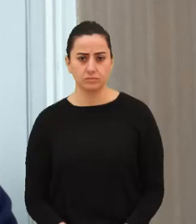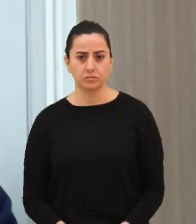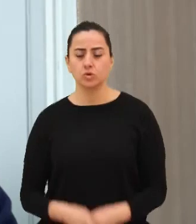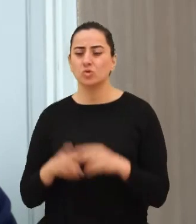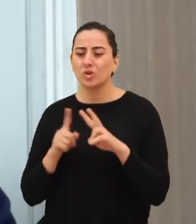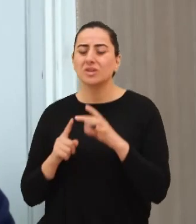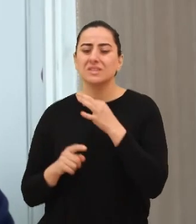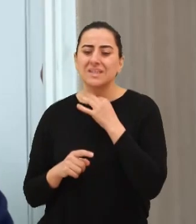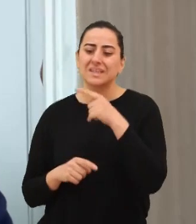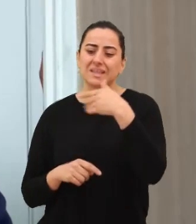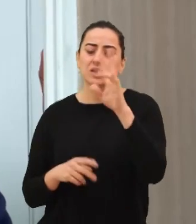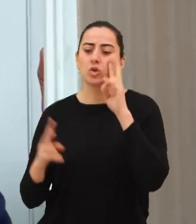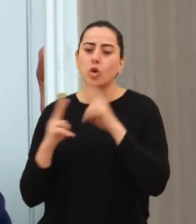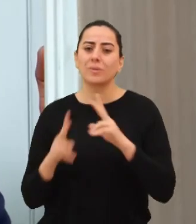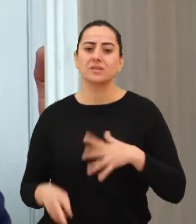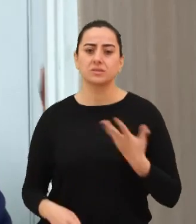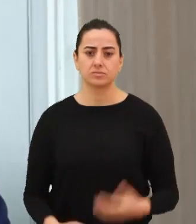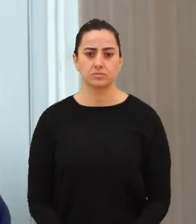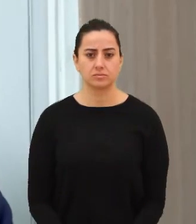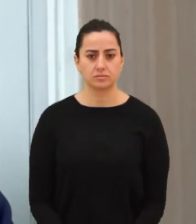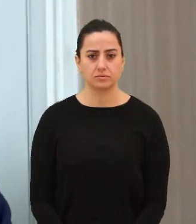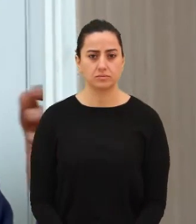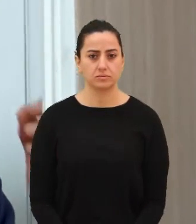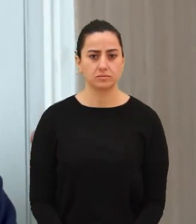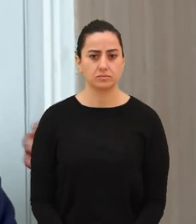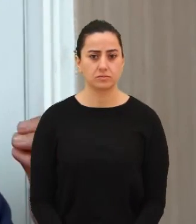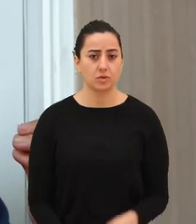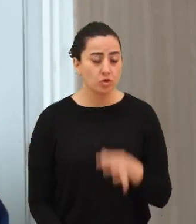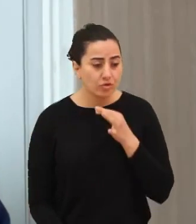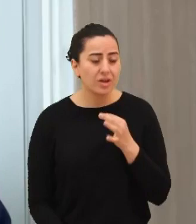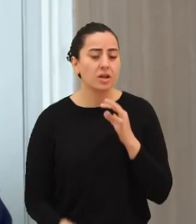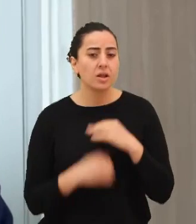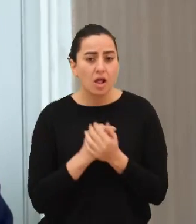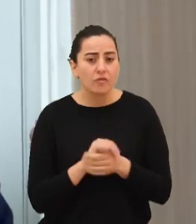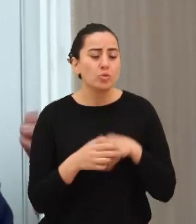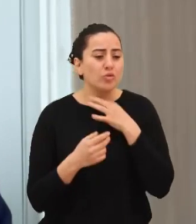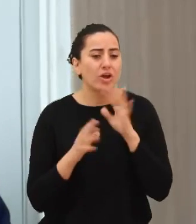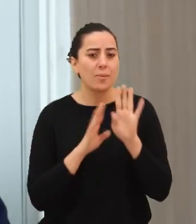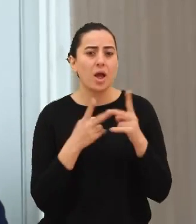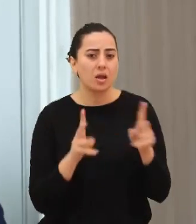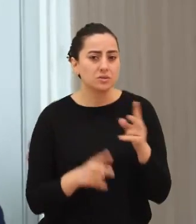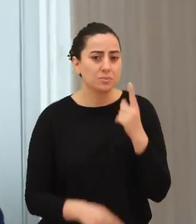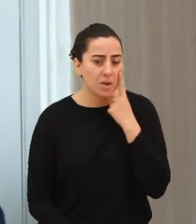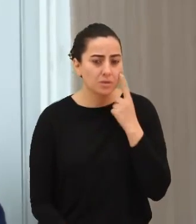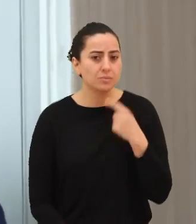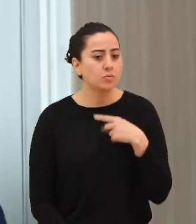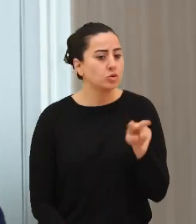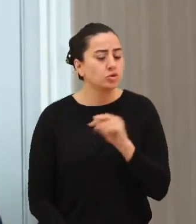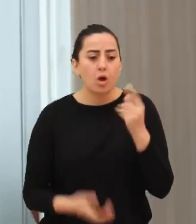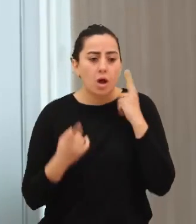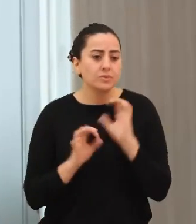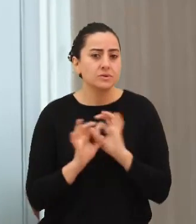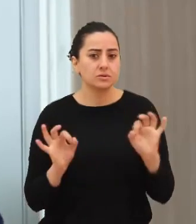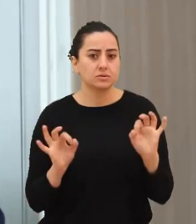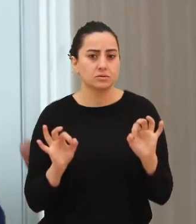Nurhan, rica ediyorum, git, seni görmek istemiyorum. Lütfen bak, yalvarıyorum sana, şu kapıyı aç bak. Benim bu çocuktan haberim